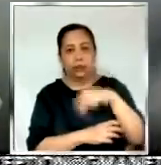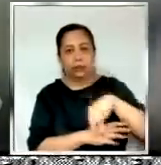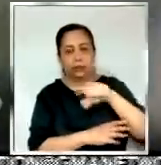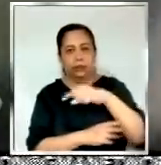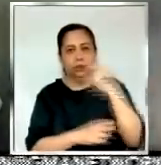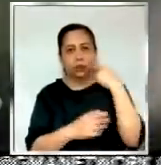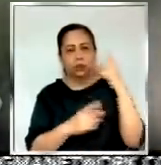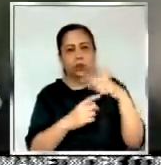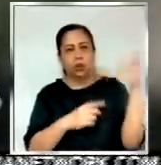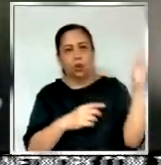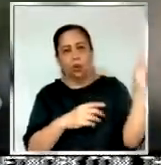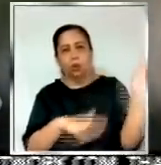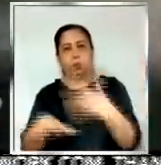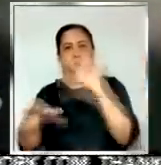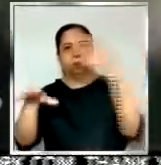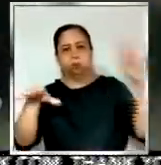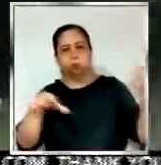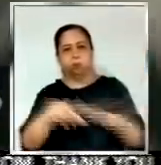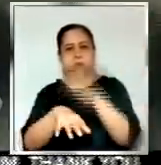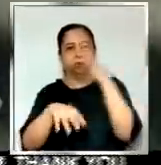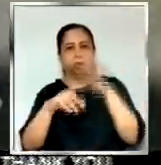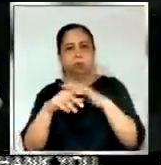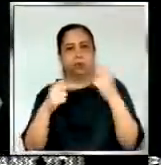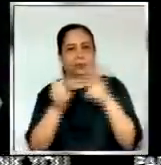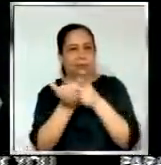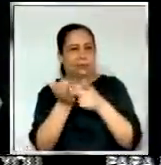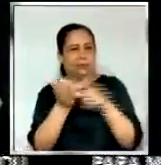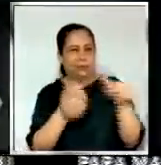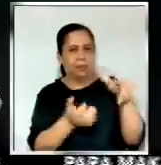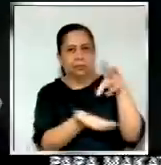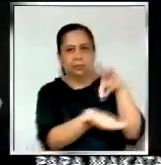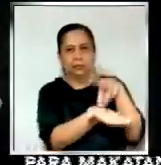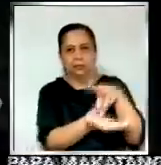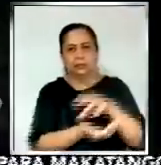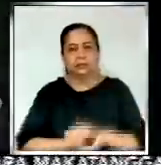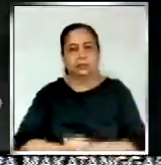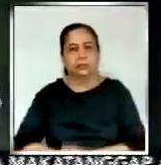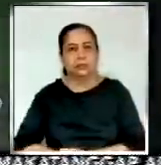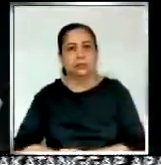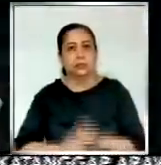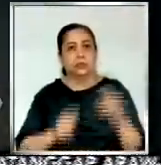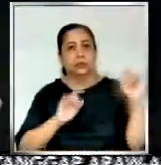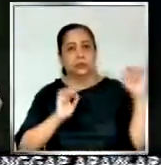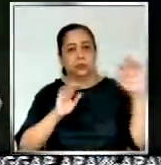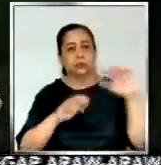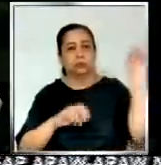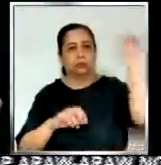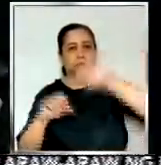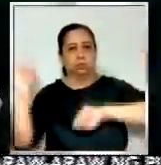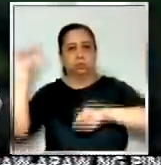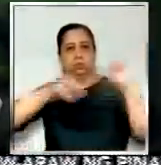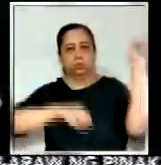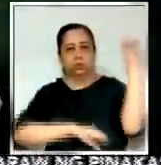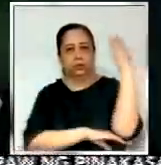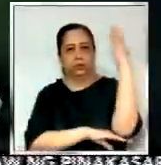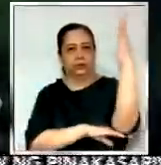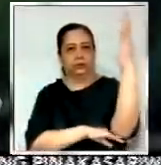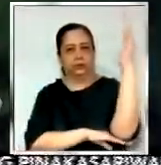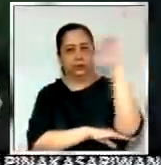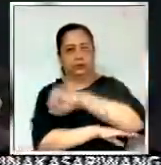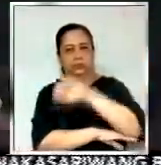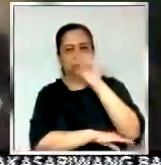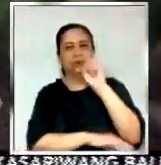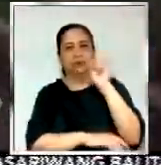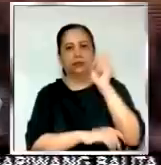malakas na alon sa tabing dagat sa isang bahagi ng bayan. Nagbagsakan ang ilang sanga ng puno sa ilang kalsada na agad pinuntahan